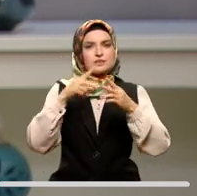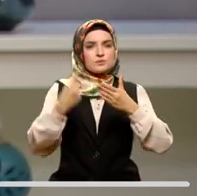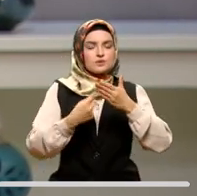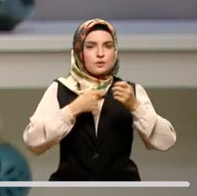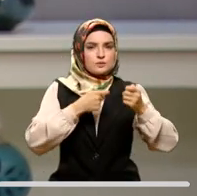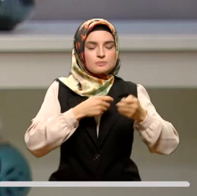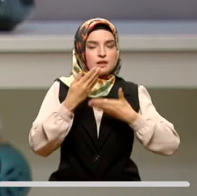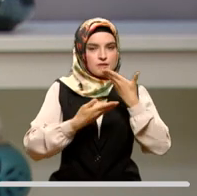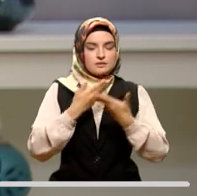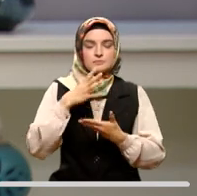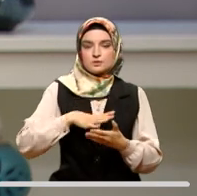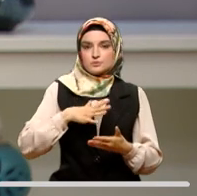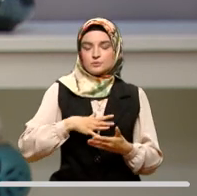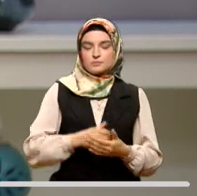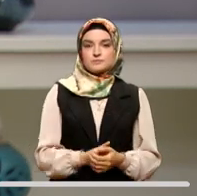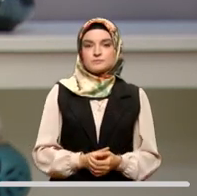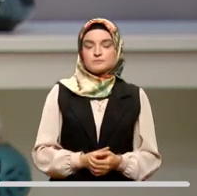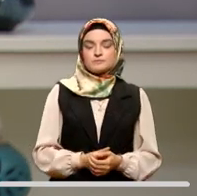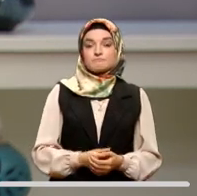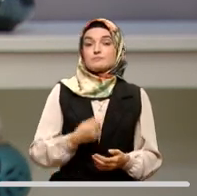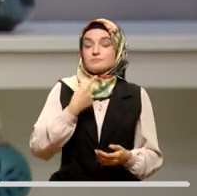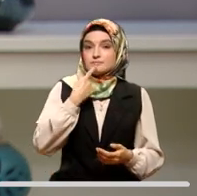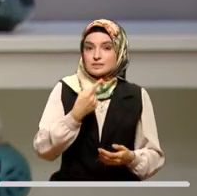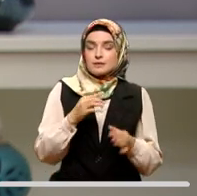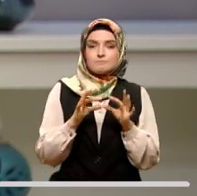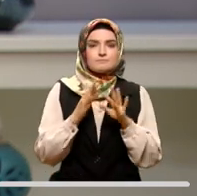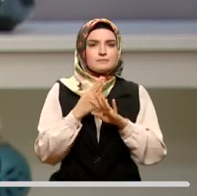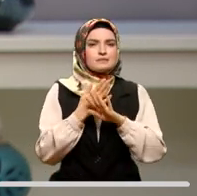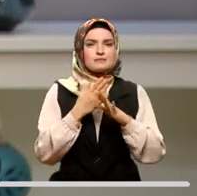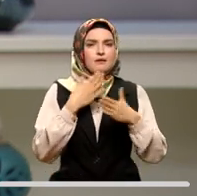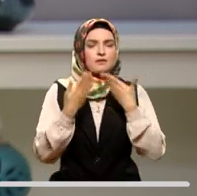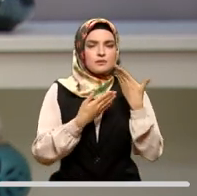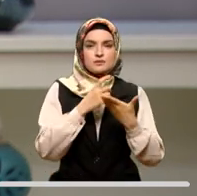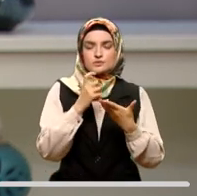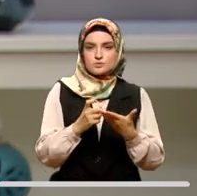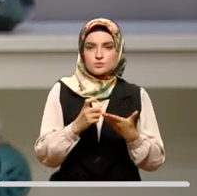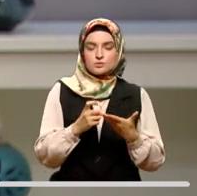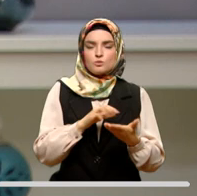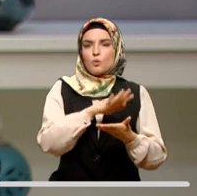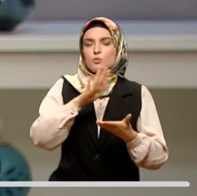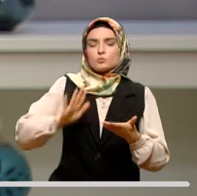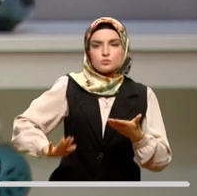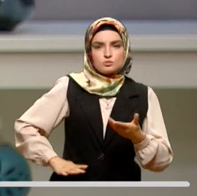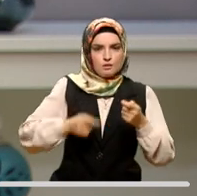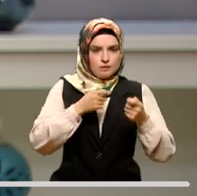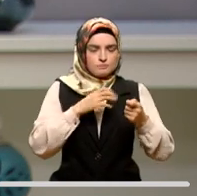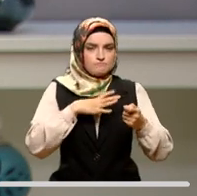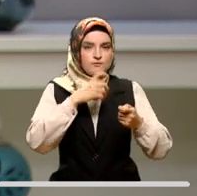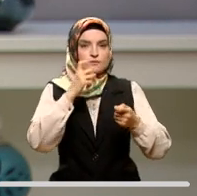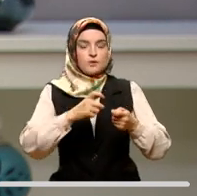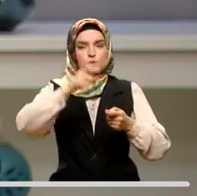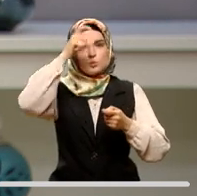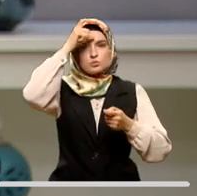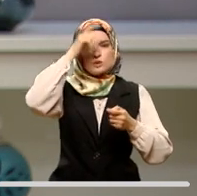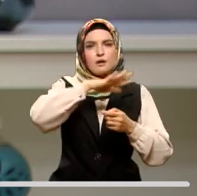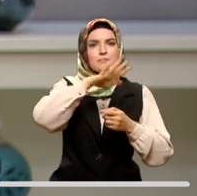yavaş girelim istiyorum. Yaz Kur'an kursları dediğimizde aslında neden bahsediyoruz? Tüm çocuklara eğitim var mı? Türkiye'deki aslında